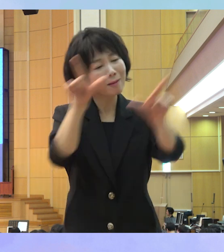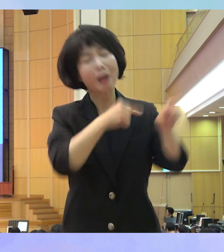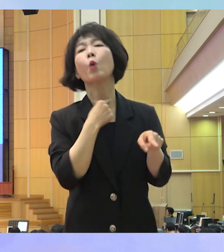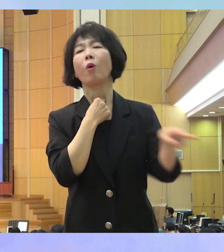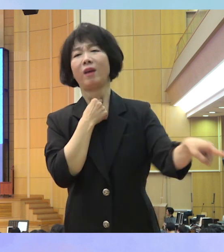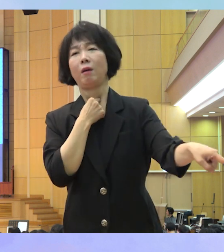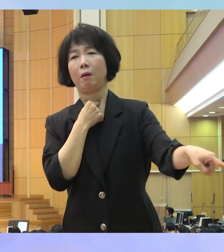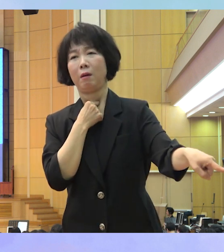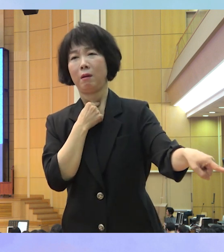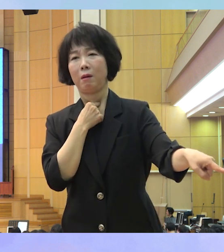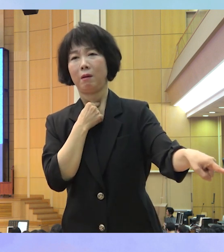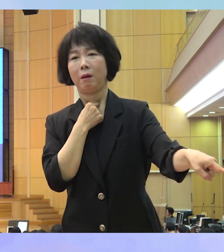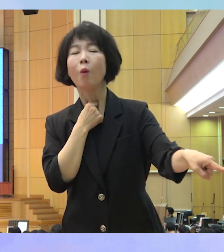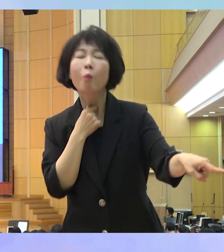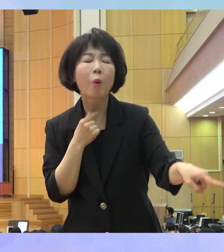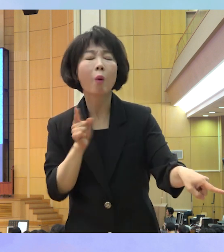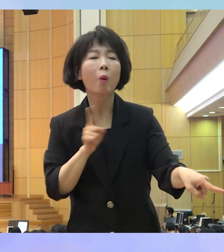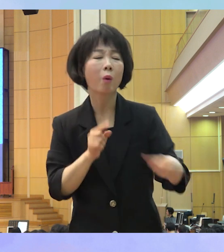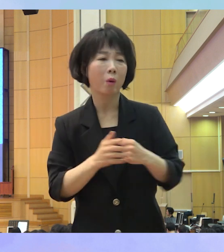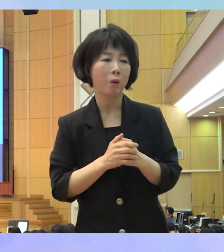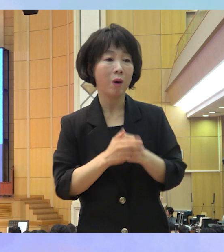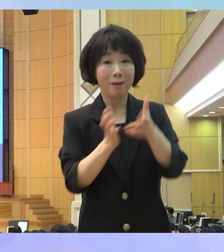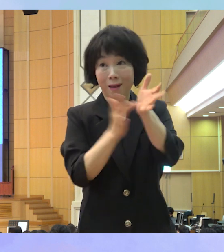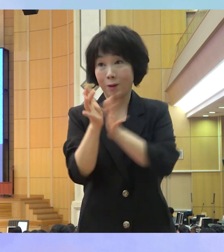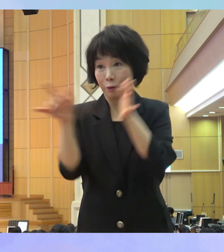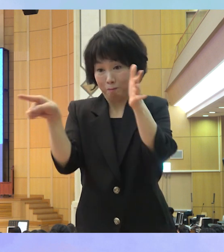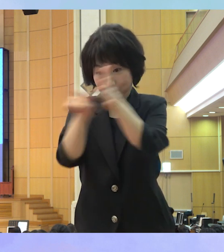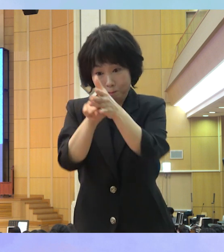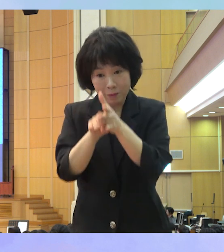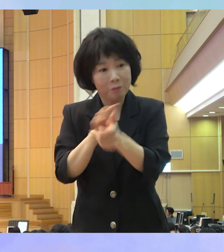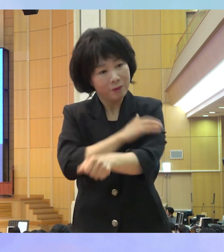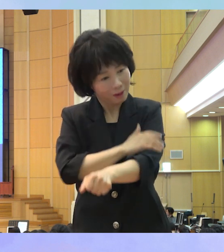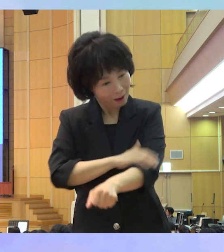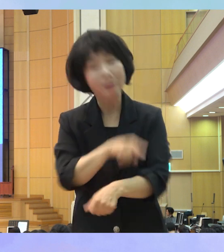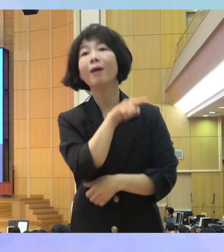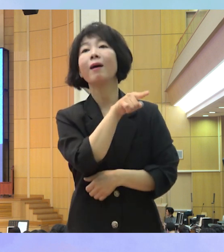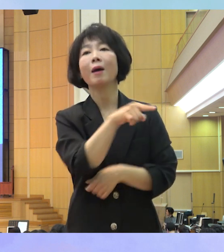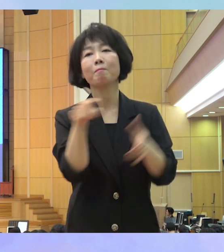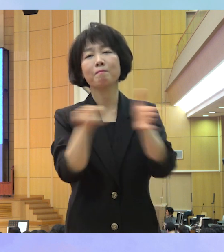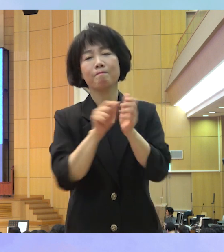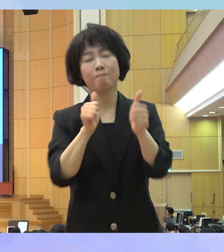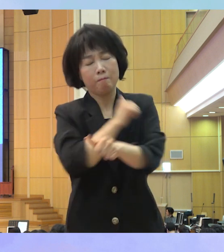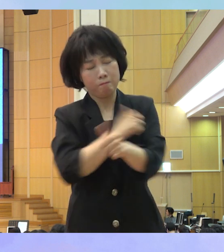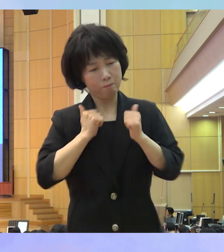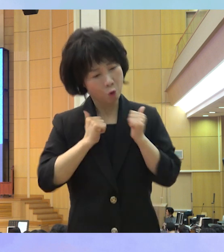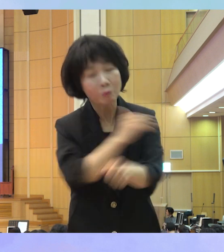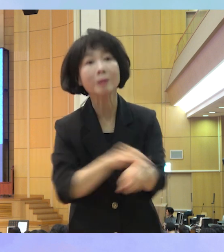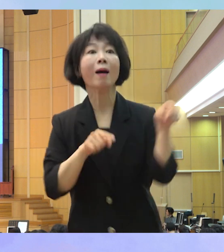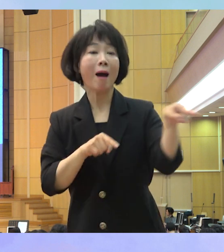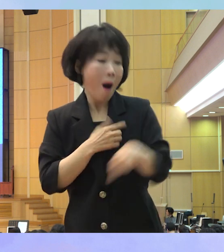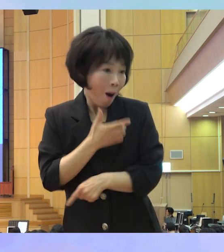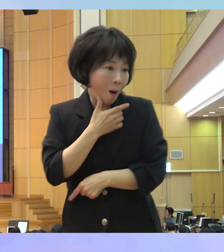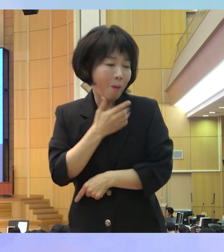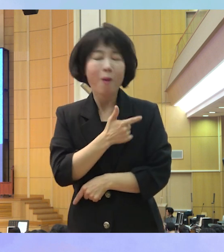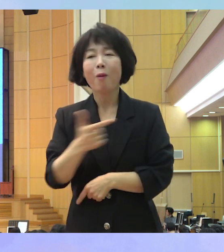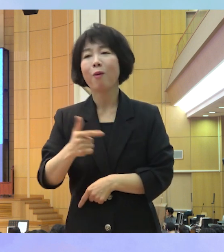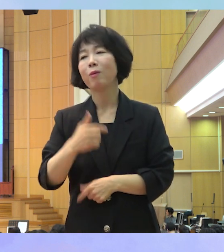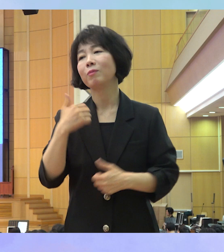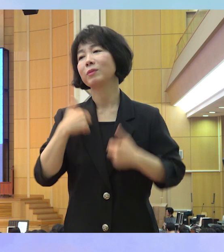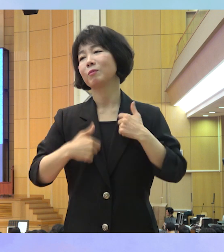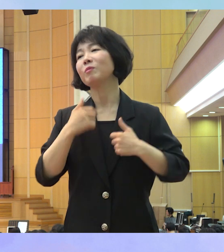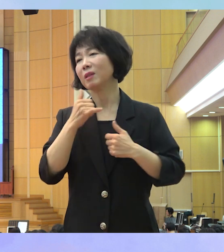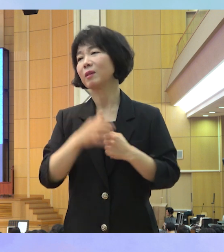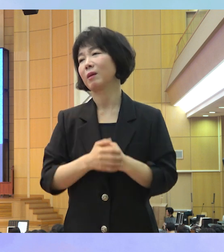바라는데, 특히 우리처럼 예수 믿는 그런 부모님들은 자녀가 주 안에서 잘 자라기를